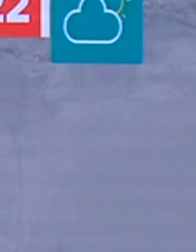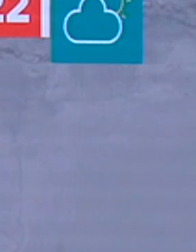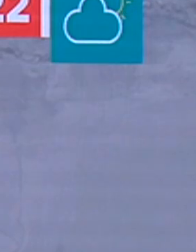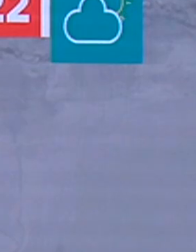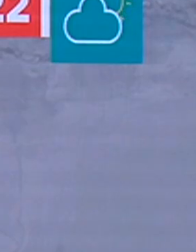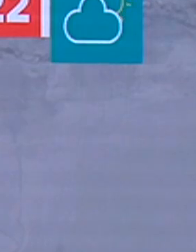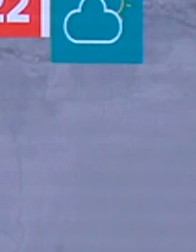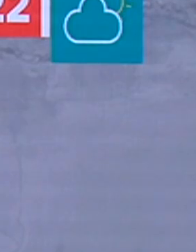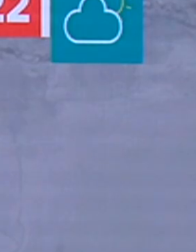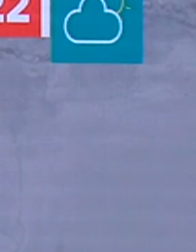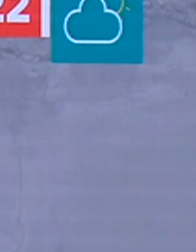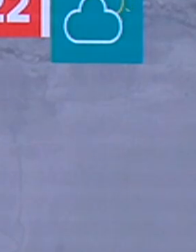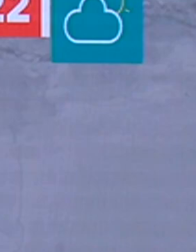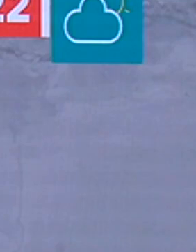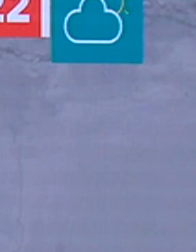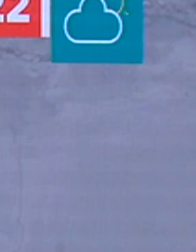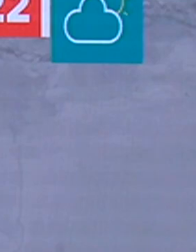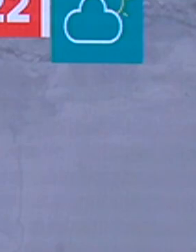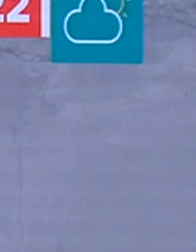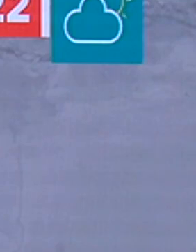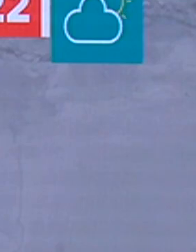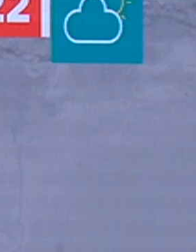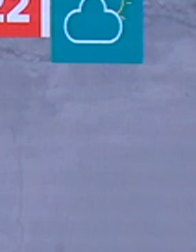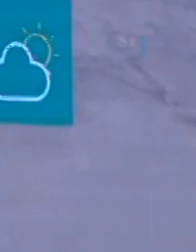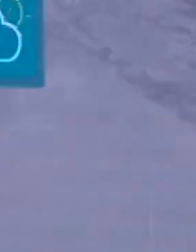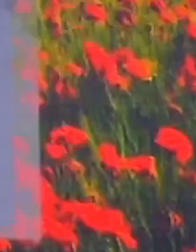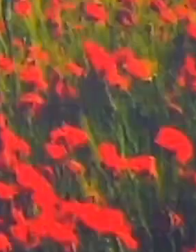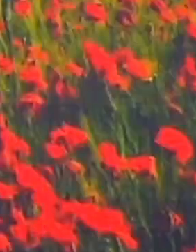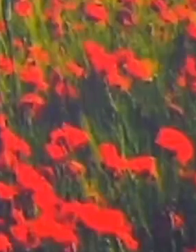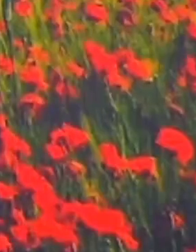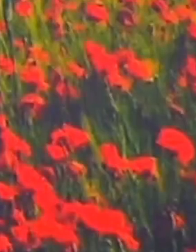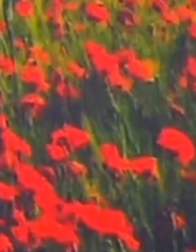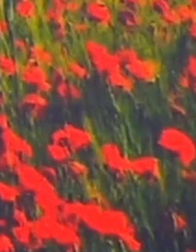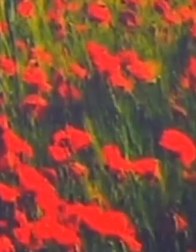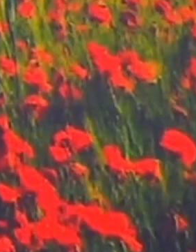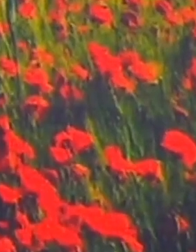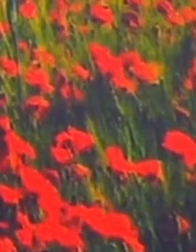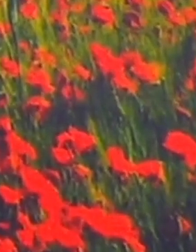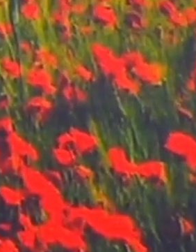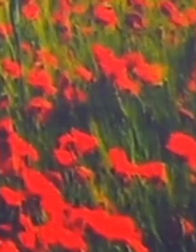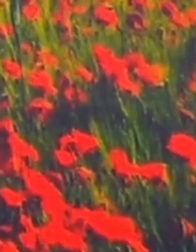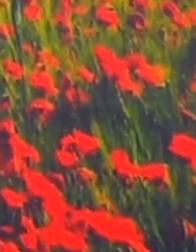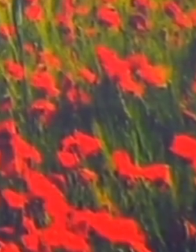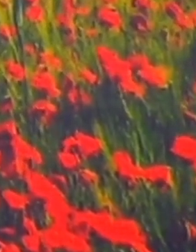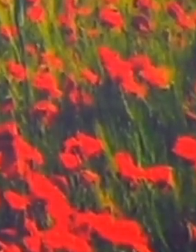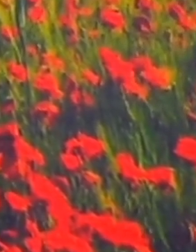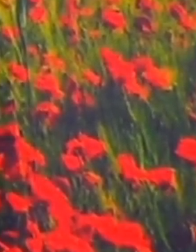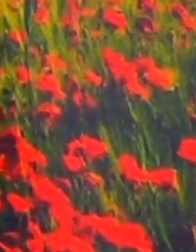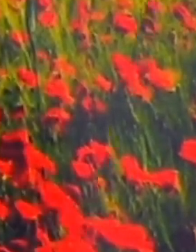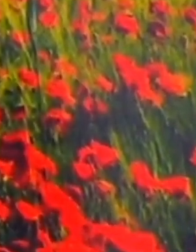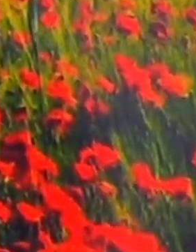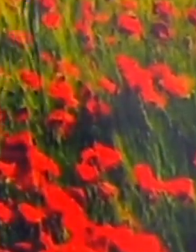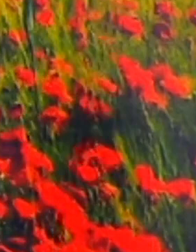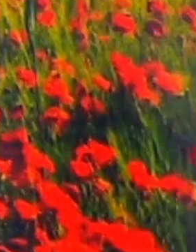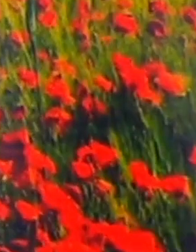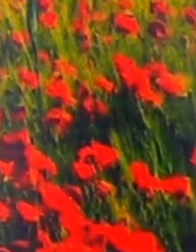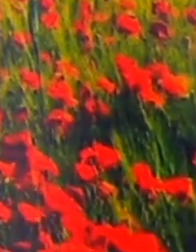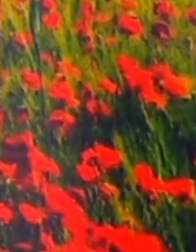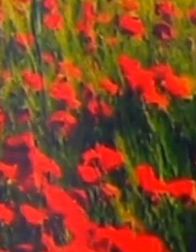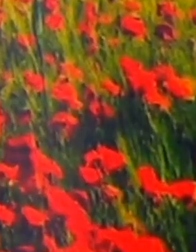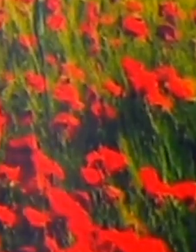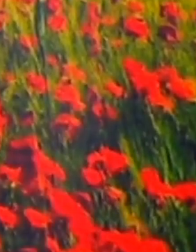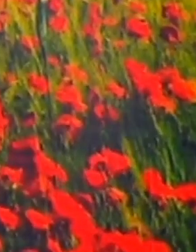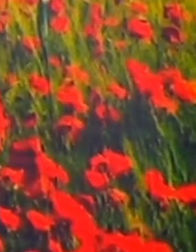39 градус ыстық, түнде плюс 25 градус. Мегаполистерде күн бұлтты, жауын шашынсыз. Шымкентте күндіз